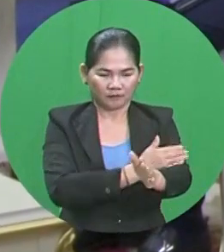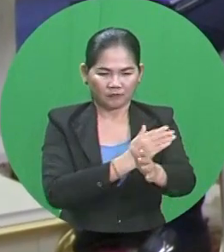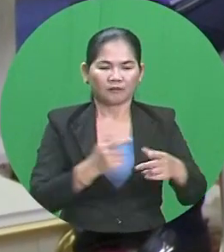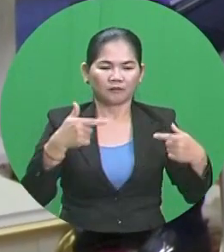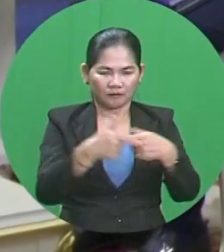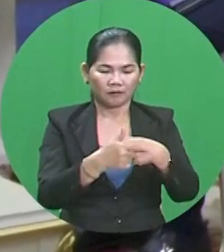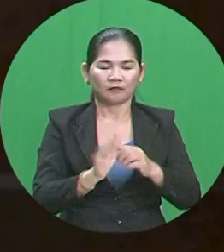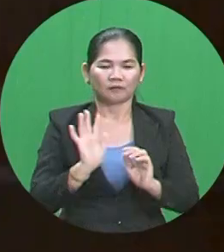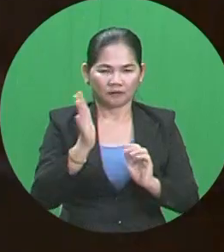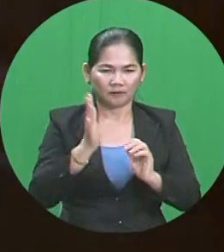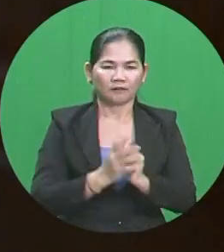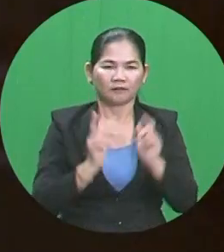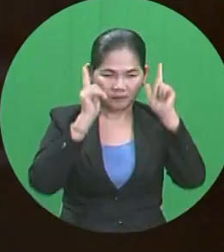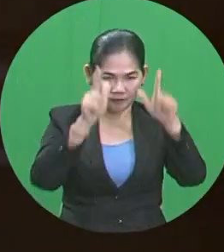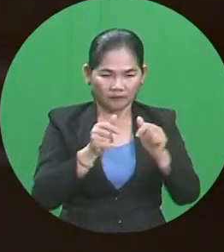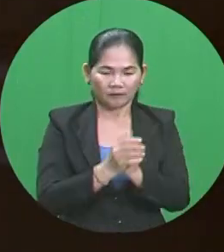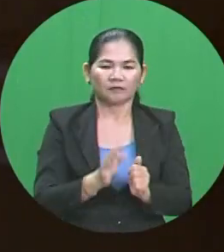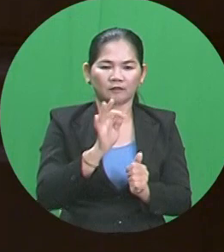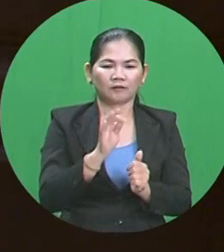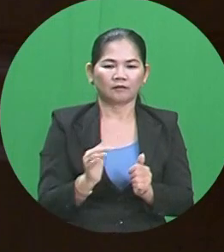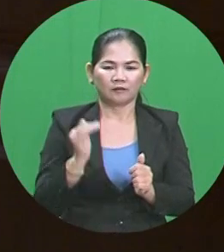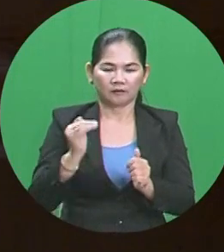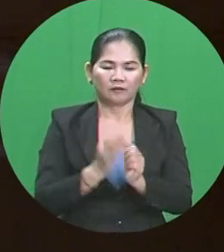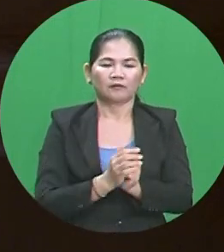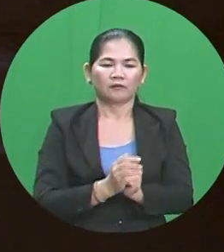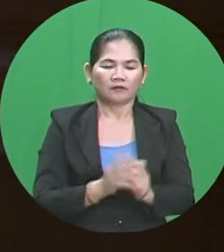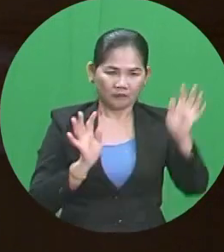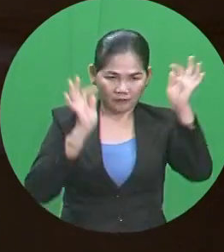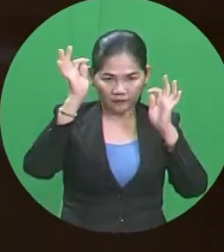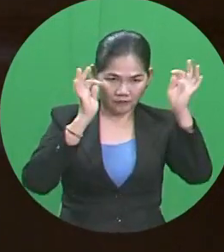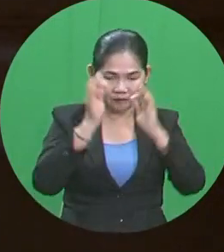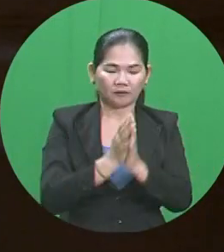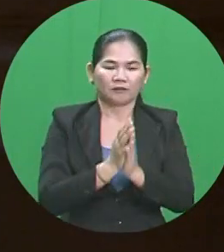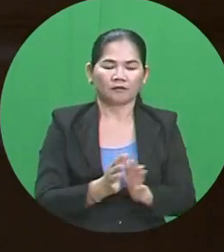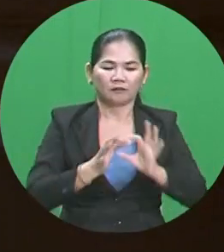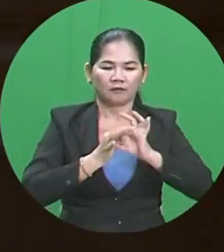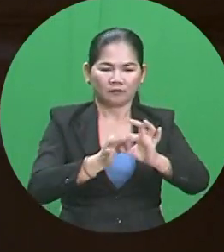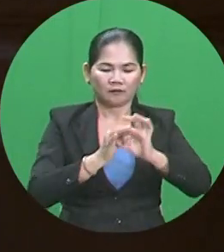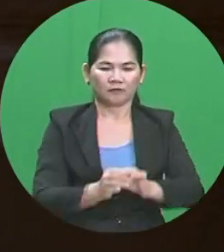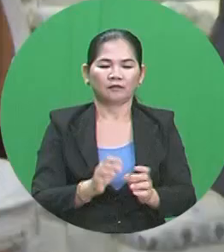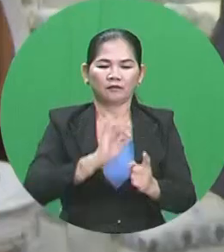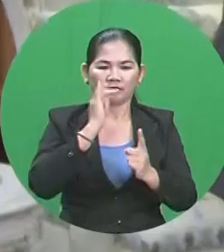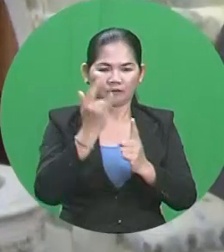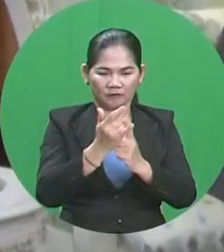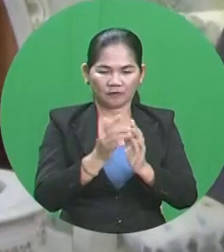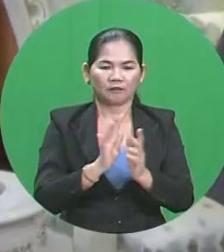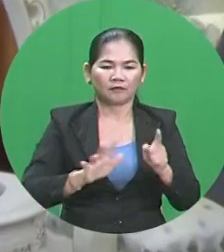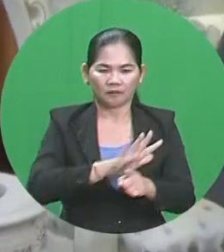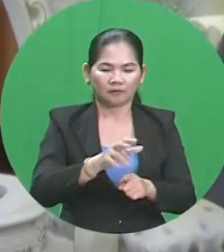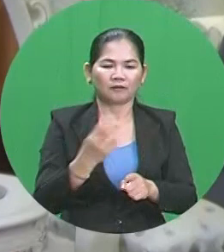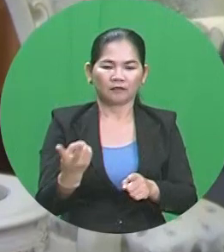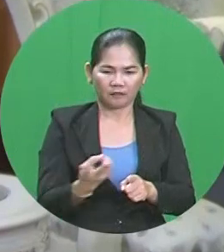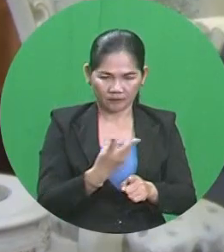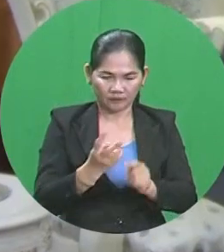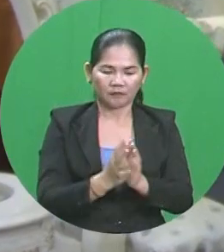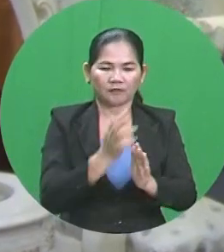វ៉ាក់សាំងនេះទេអយ្យដមវង្សីវិសុទ្ធបានវិដំឡៃខ្ពស់ចំពោះចំណងមិត្តភាពជាប្រពៃណីរវាងប្រទេសទាំងពីរ